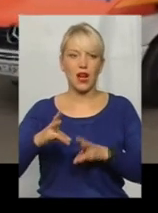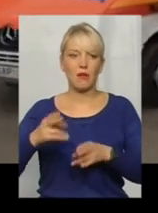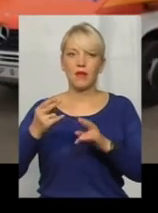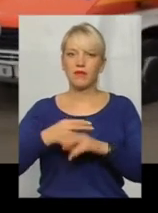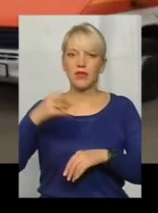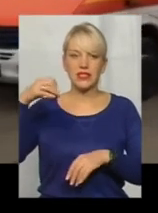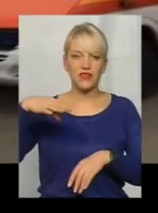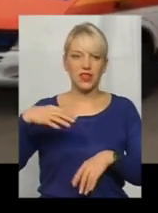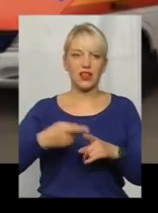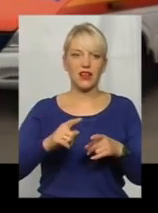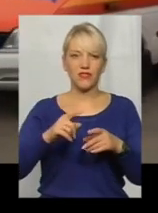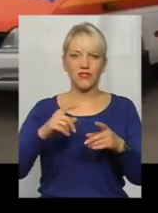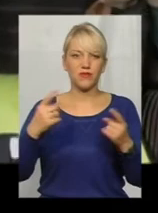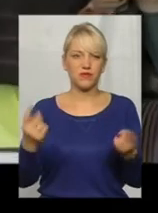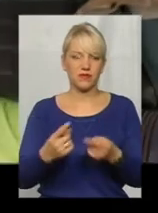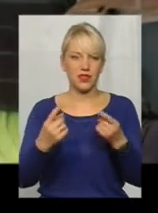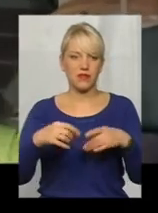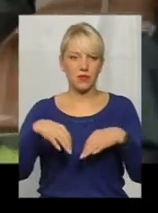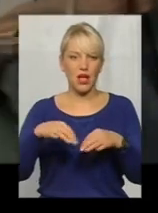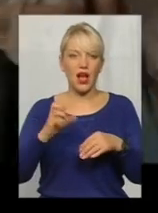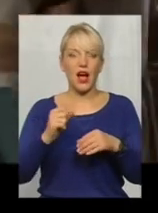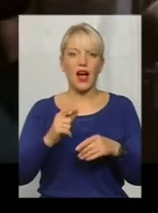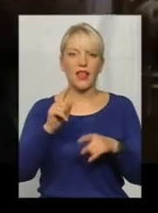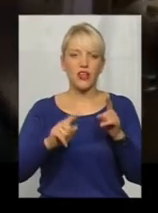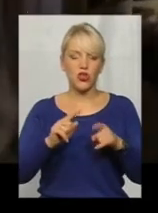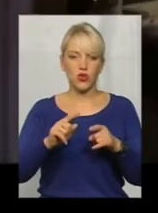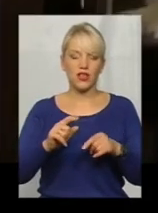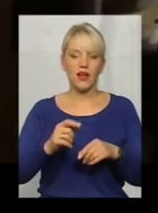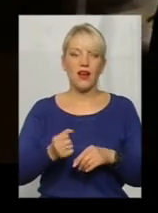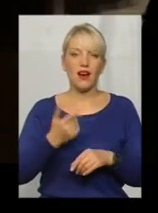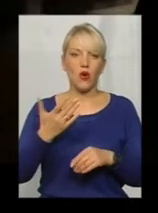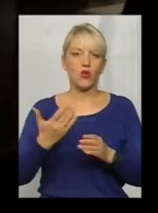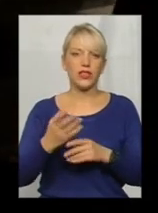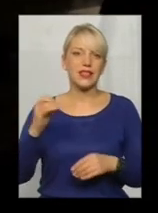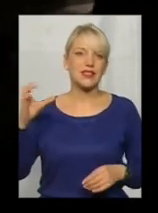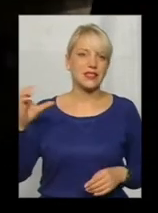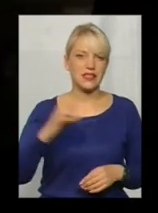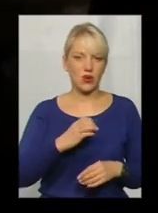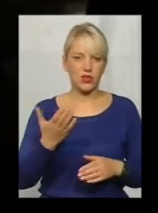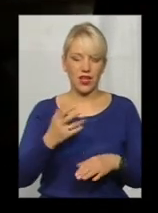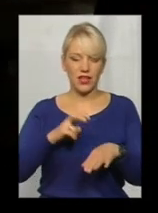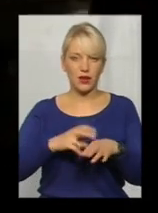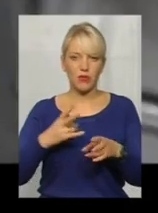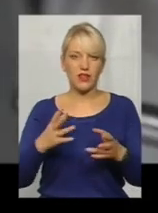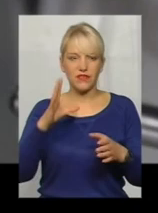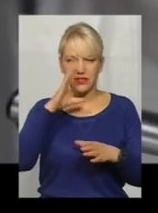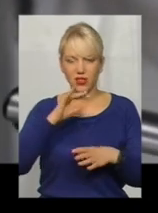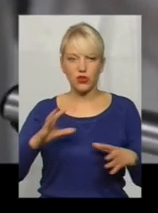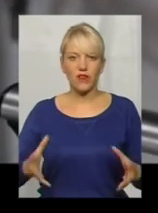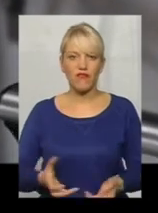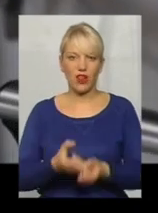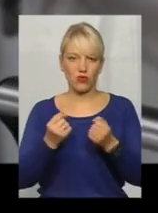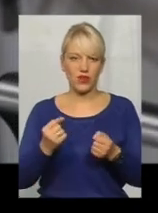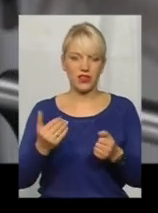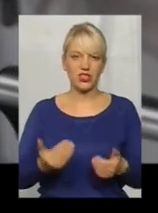в імпровізованій реанімації. А іноді рахунок іде на секунди, за які лікар повинен встигнути врятувати життя. Серед